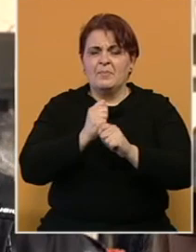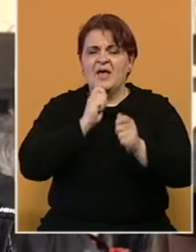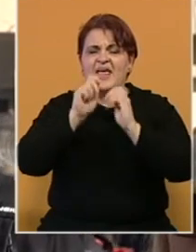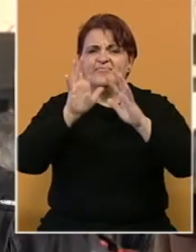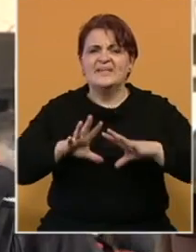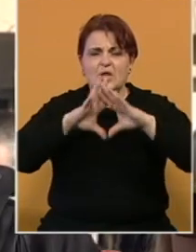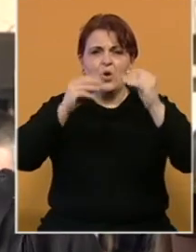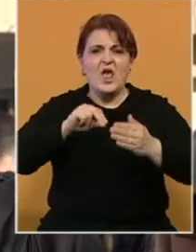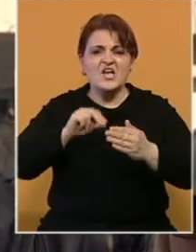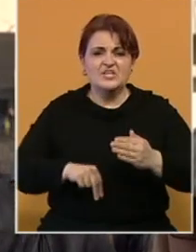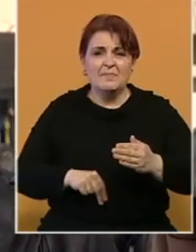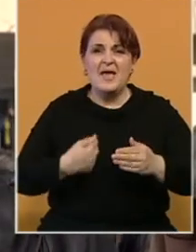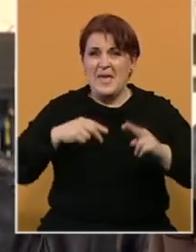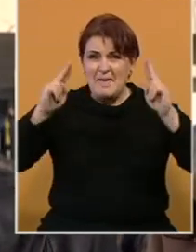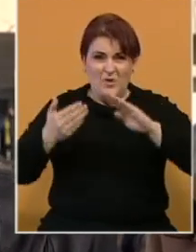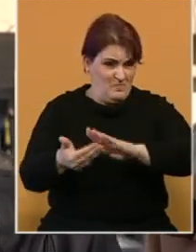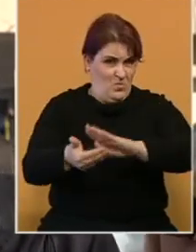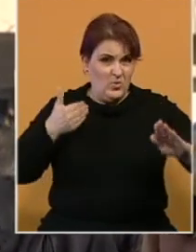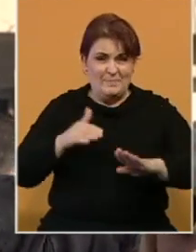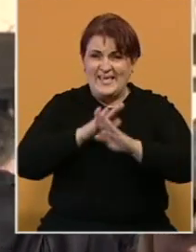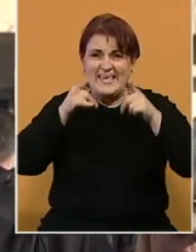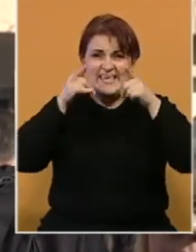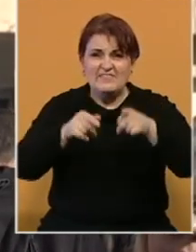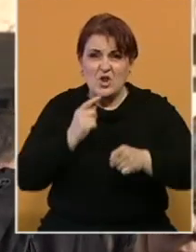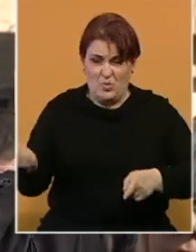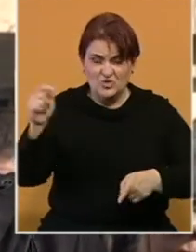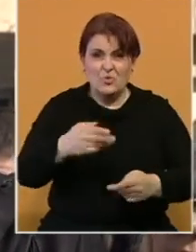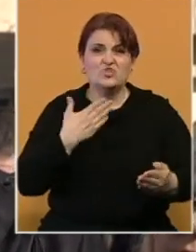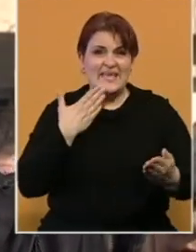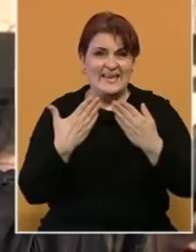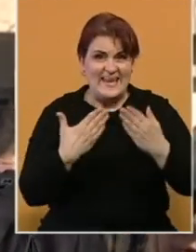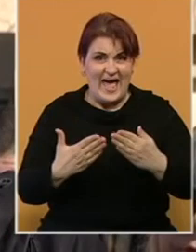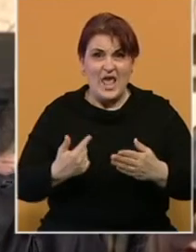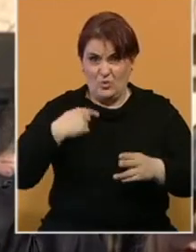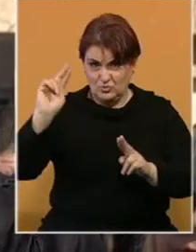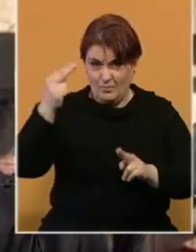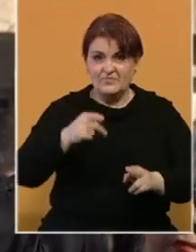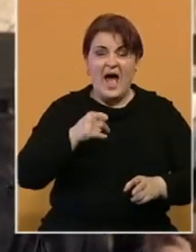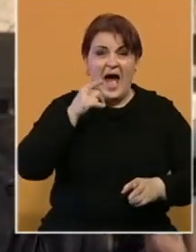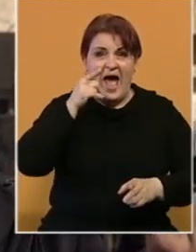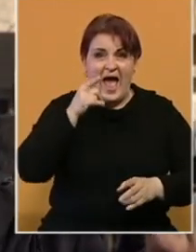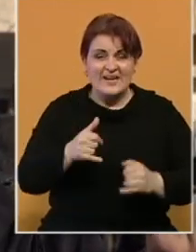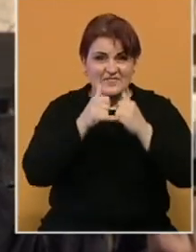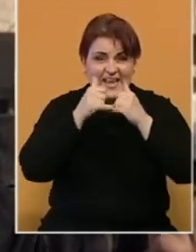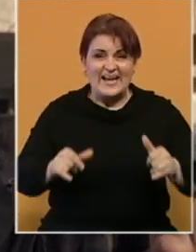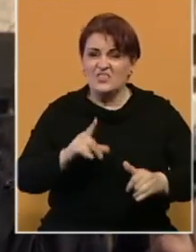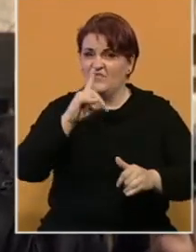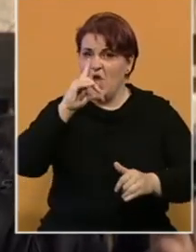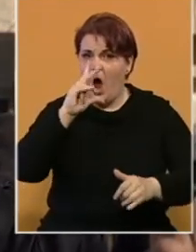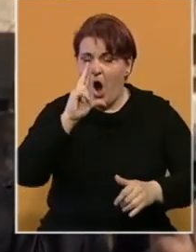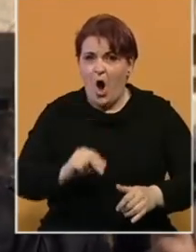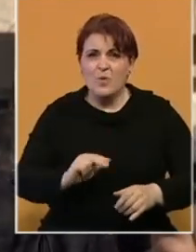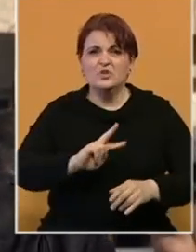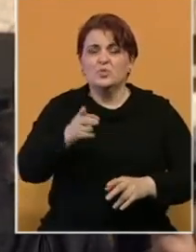kolektivnog ugovora. Znači, pozivam unaprijed sve one koji će doći na sastanak i koji su pozvani, a to su gradovi, općine,